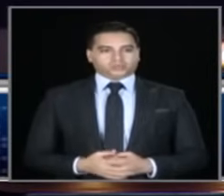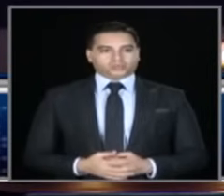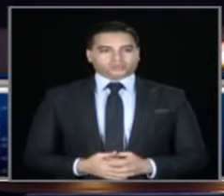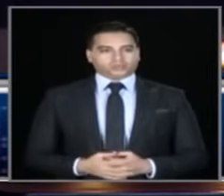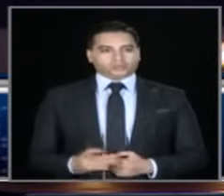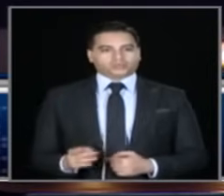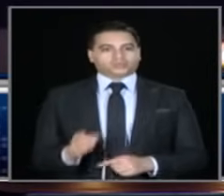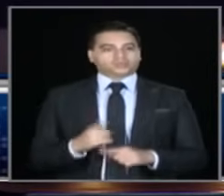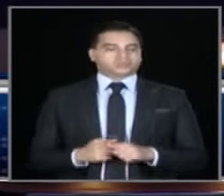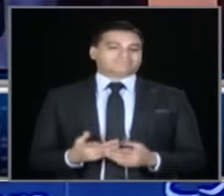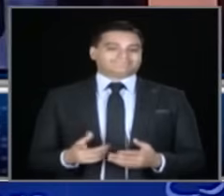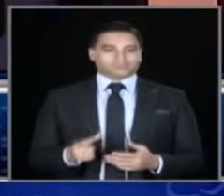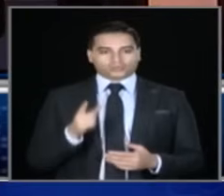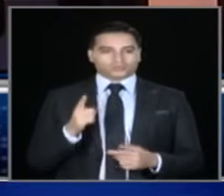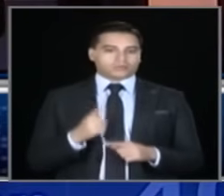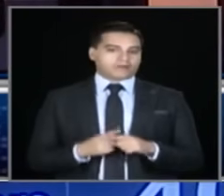فرح إجابة خاطئة.